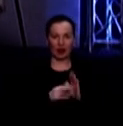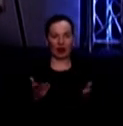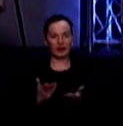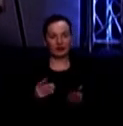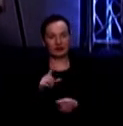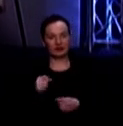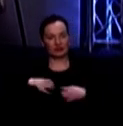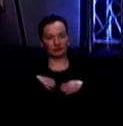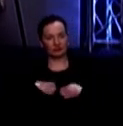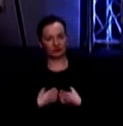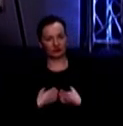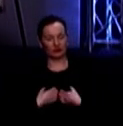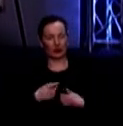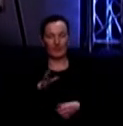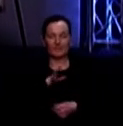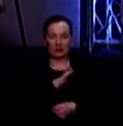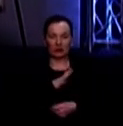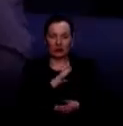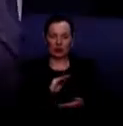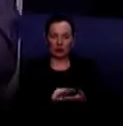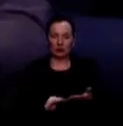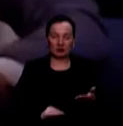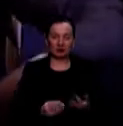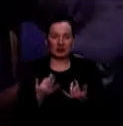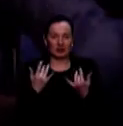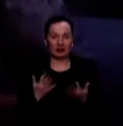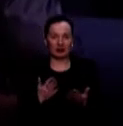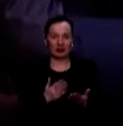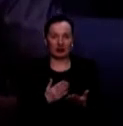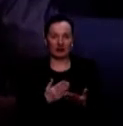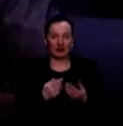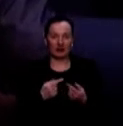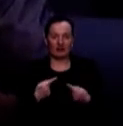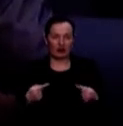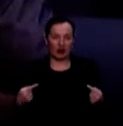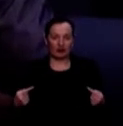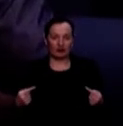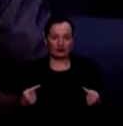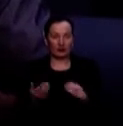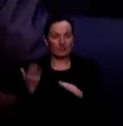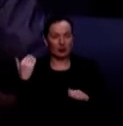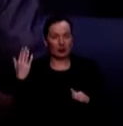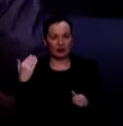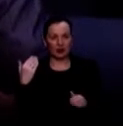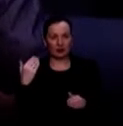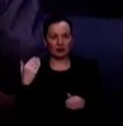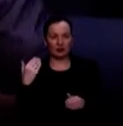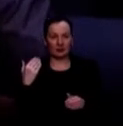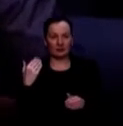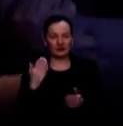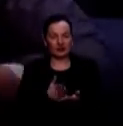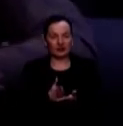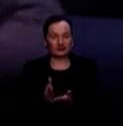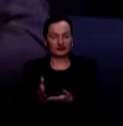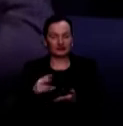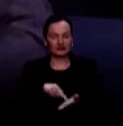Це, знаєте, таке... Були розписані кілька варіантів розвитку. Кілька варіантів, дивіться, ви в попередній стратегії? Поки що про попередню. Про